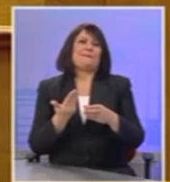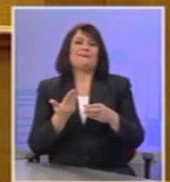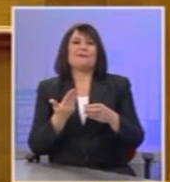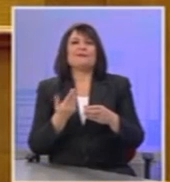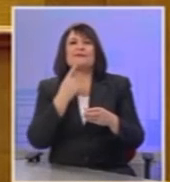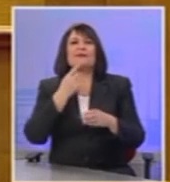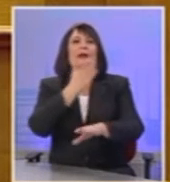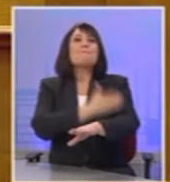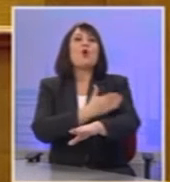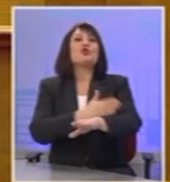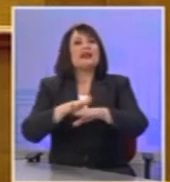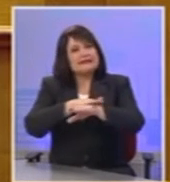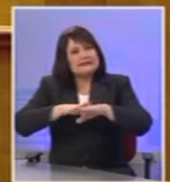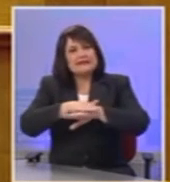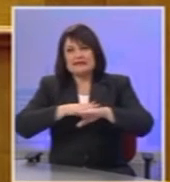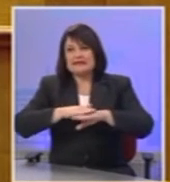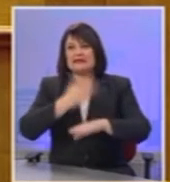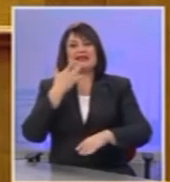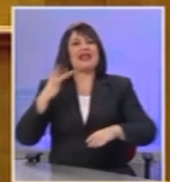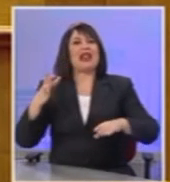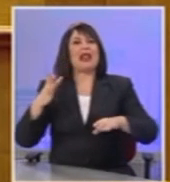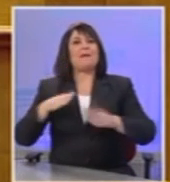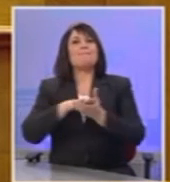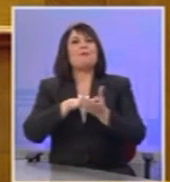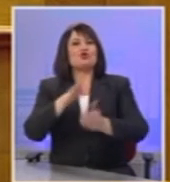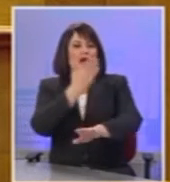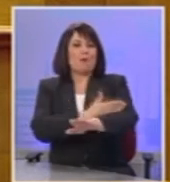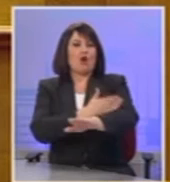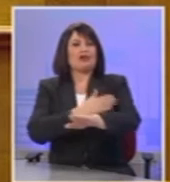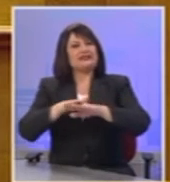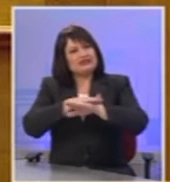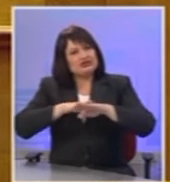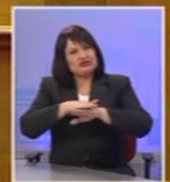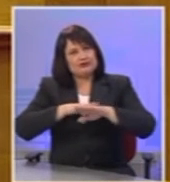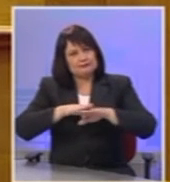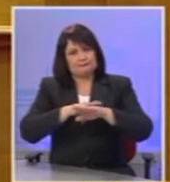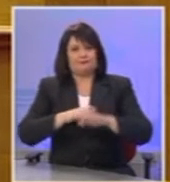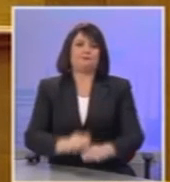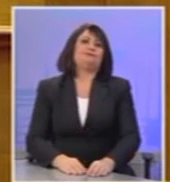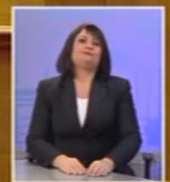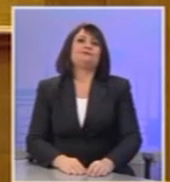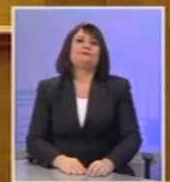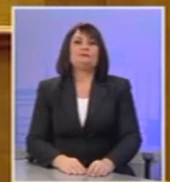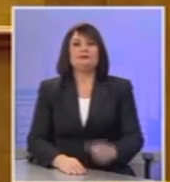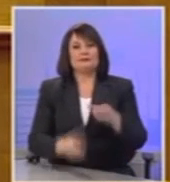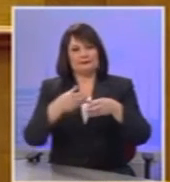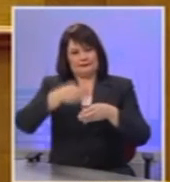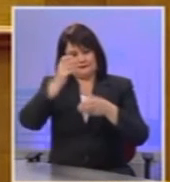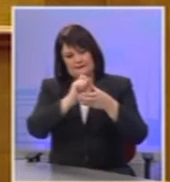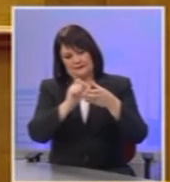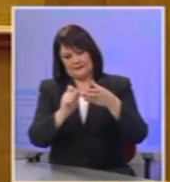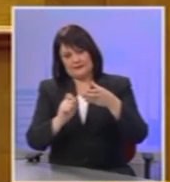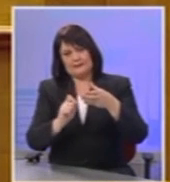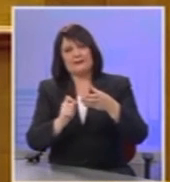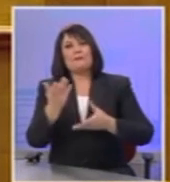για τις μπότες του, για να γυαλίσει τις μπότες του. Του το πήγα λοιπόν το βαζάκι και έγραψαν αυτή τη δαπάνη